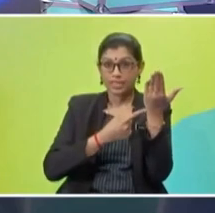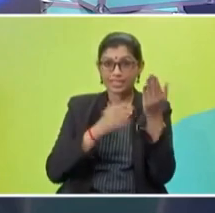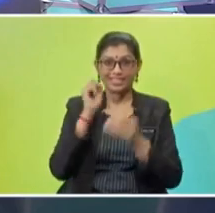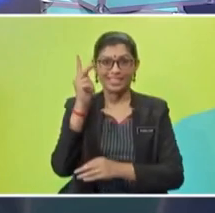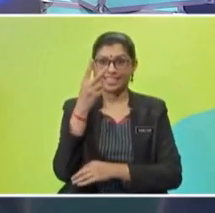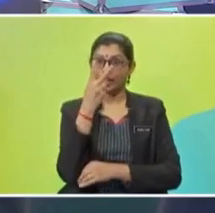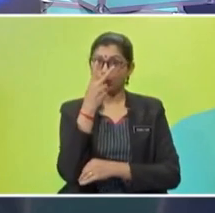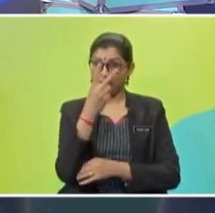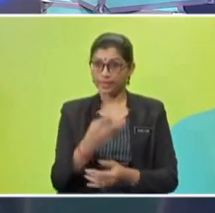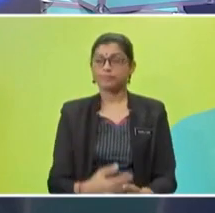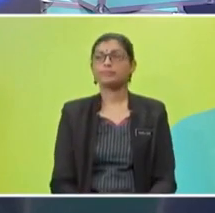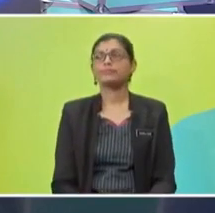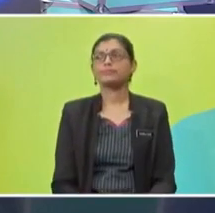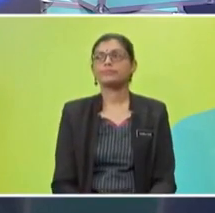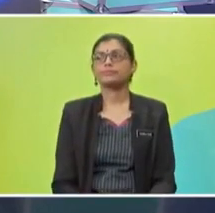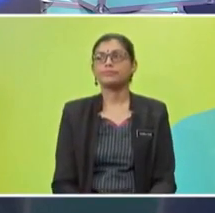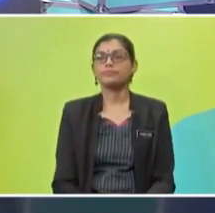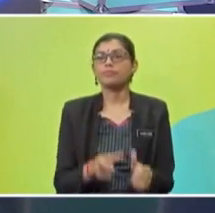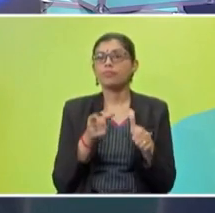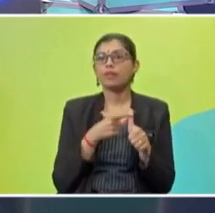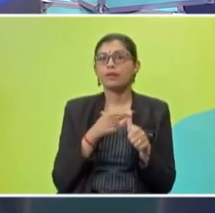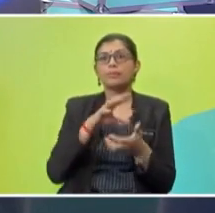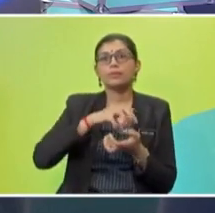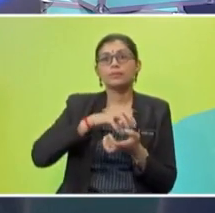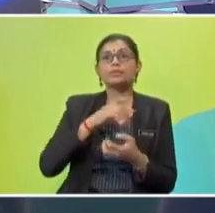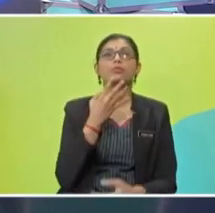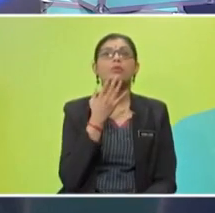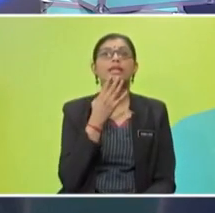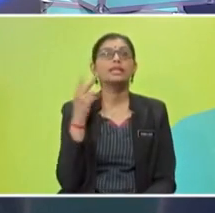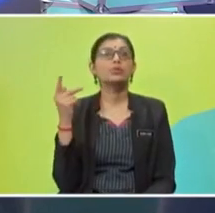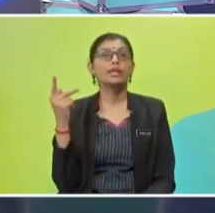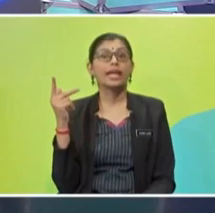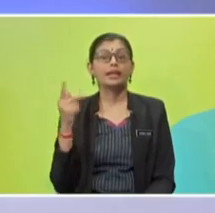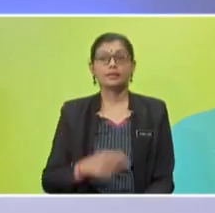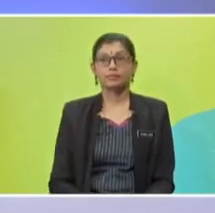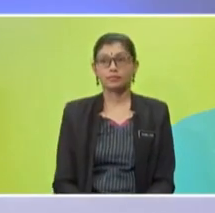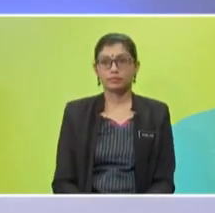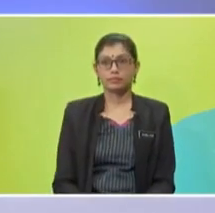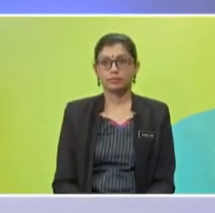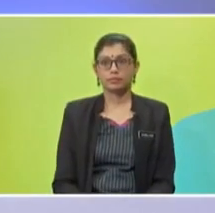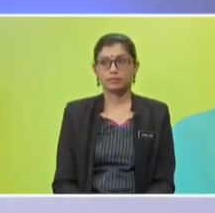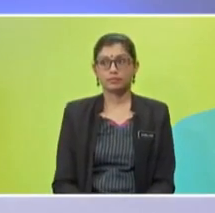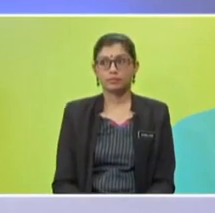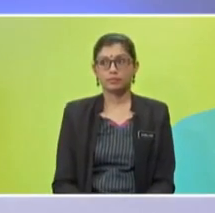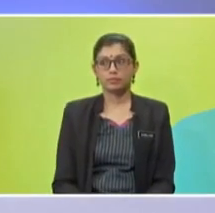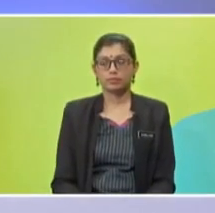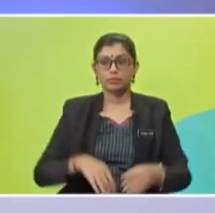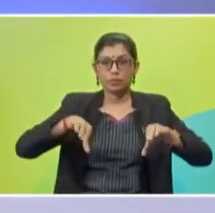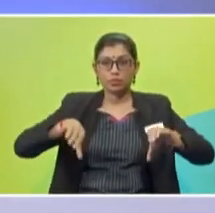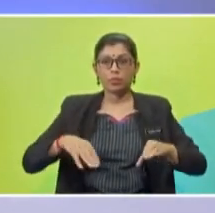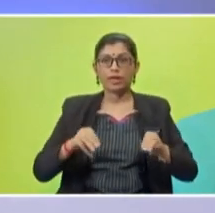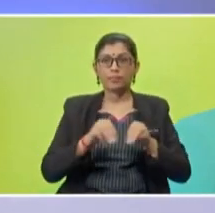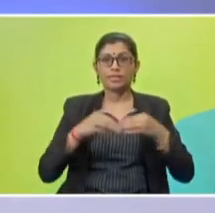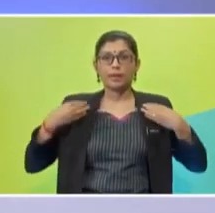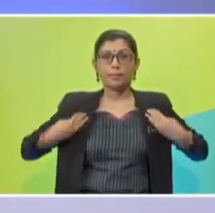pertama Alfan warna kuning Oke bentuk kandea menjadi badan ayam